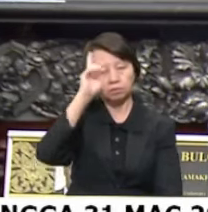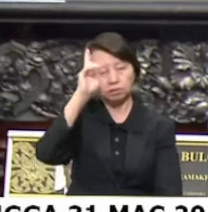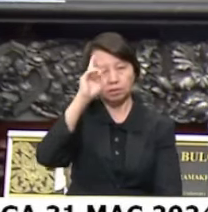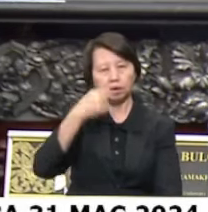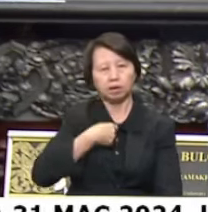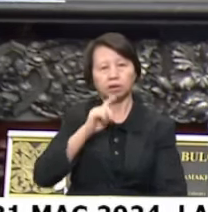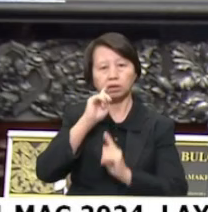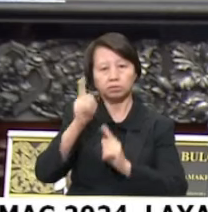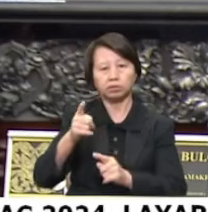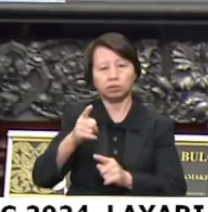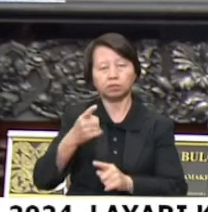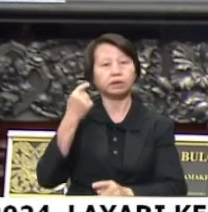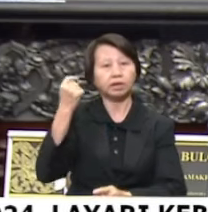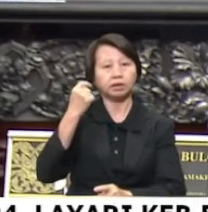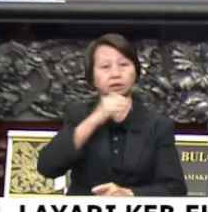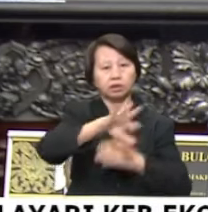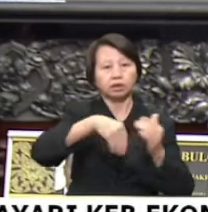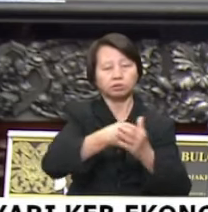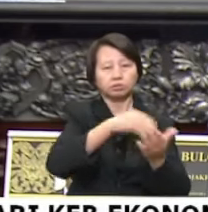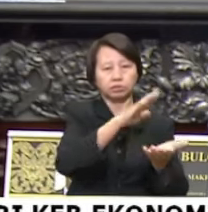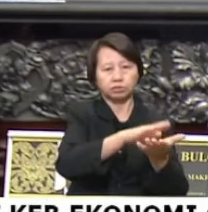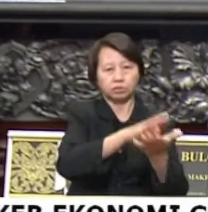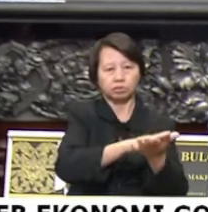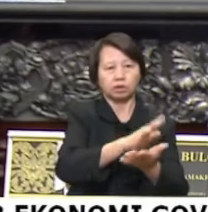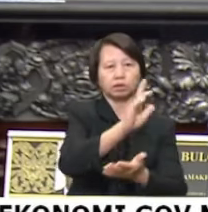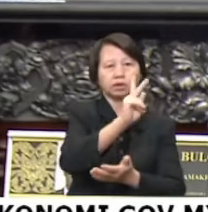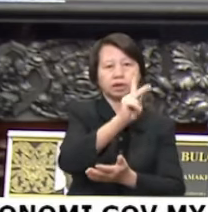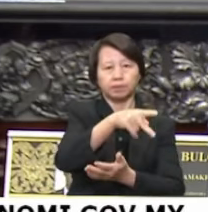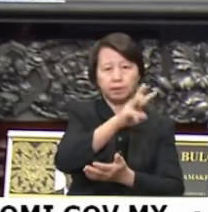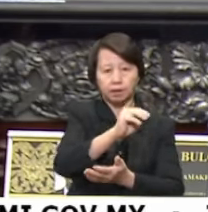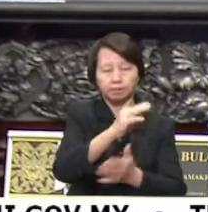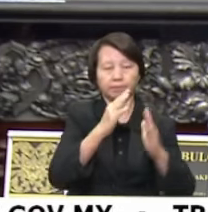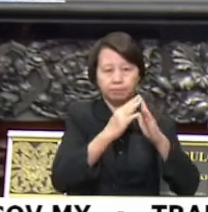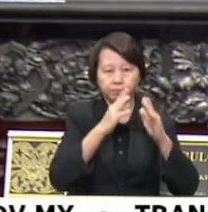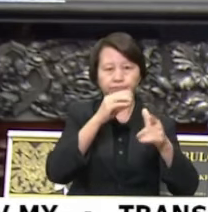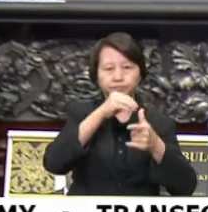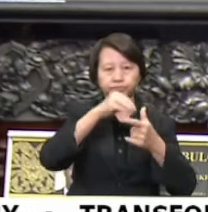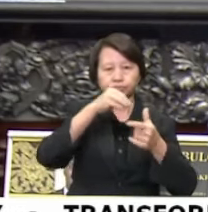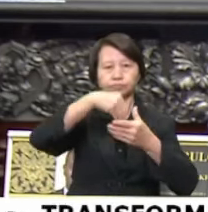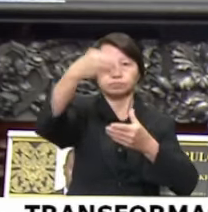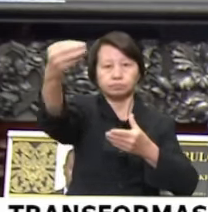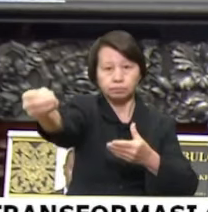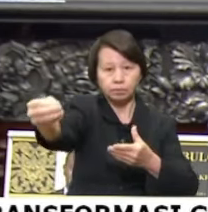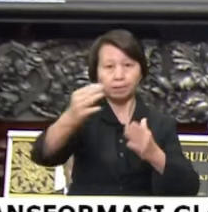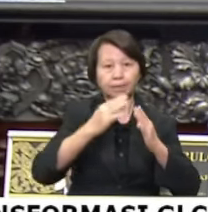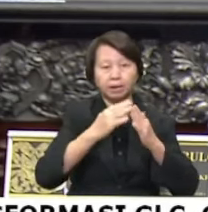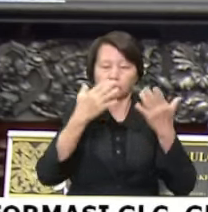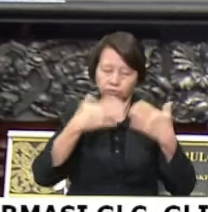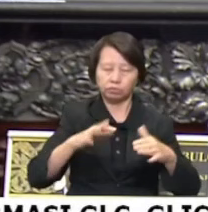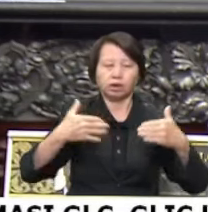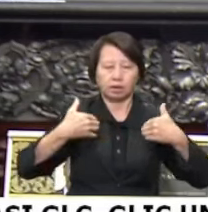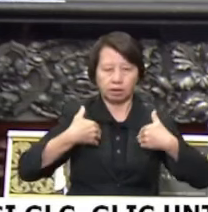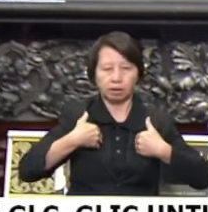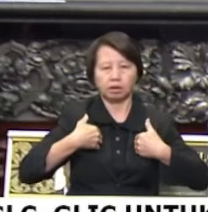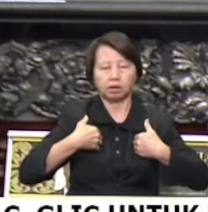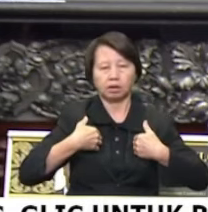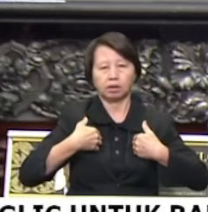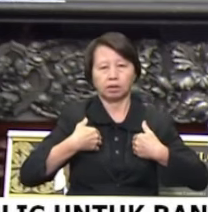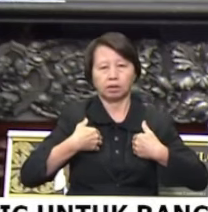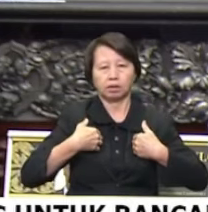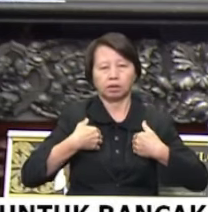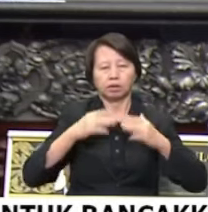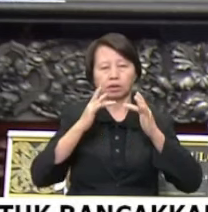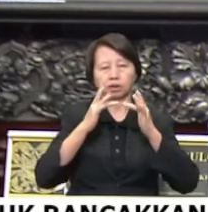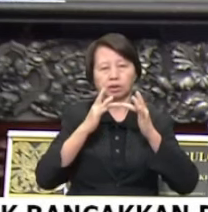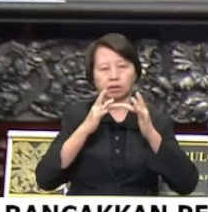tadi, kesemua sekolah di bawah KPM mahupun di bandar ataupun di luar bandar telah dilengkapi dengan